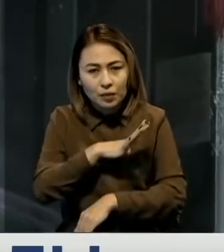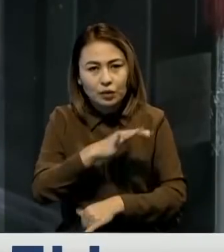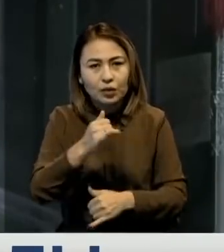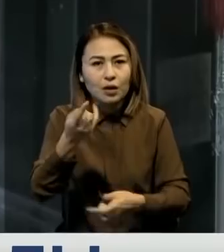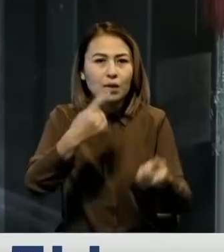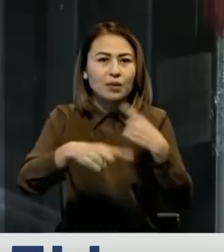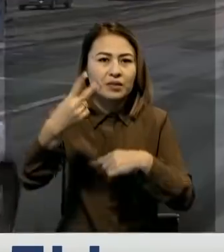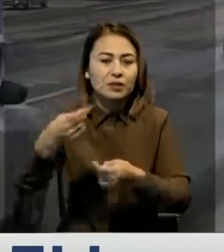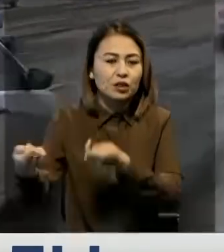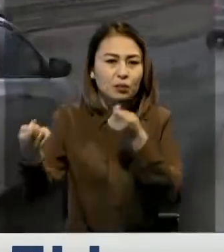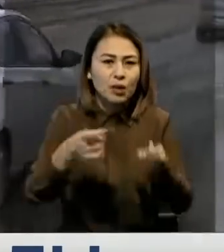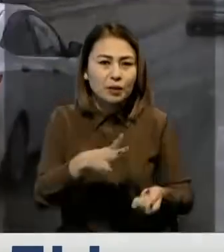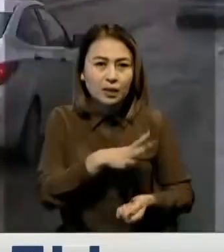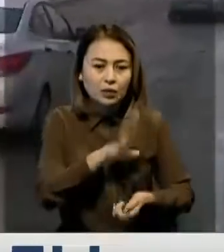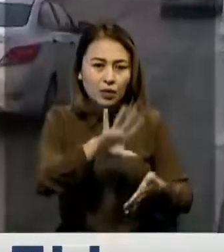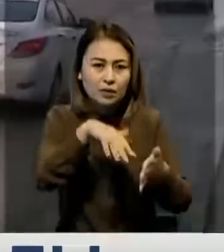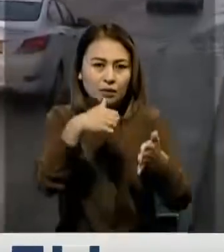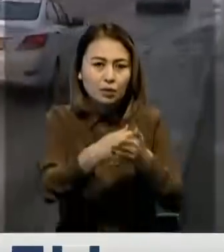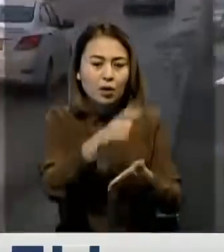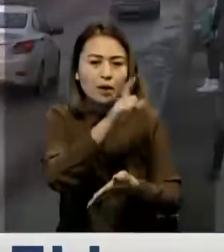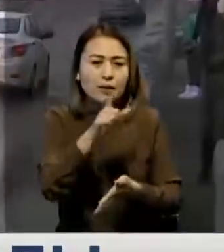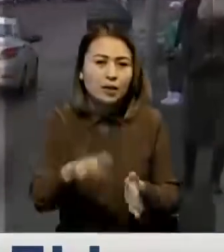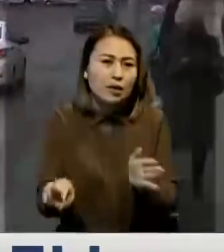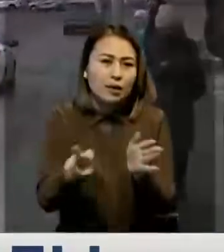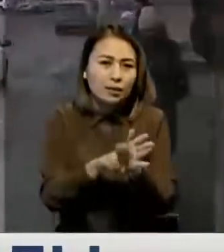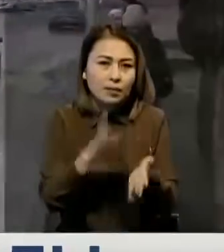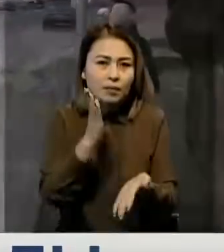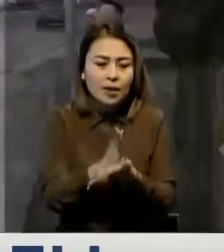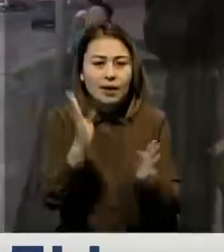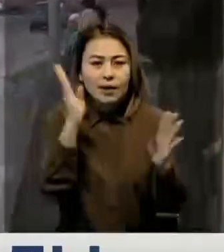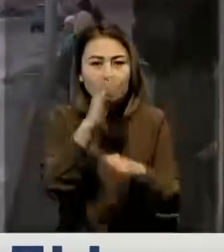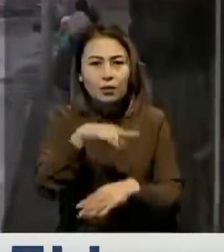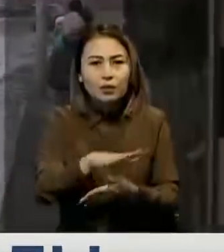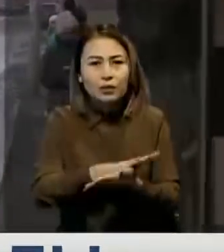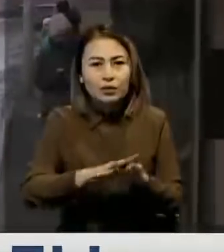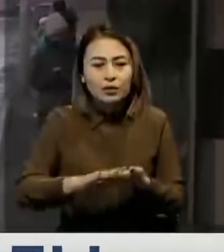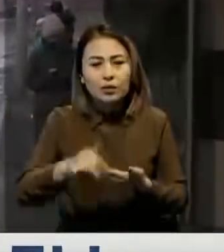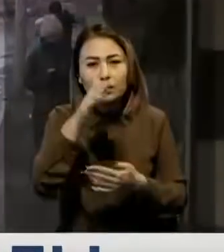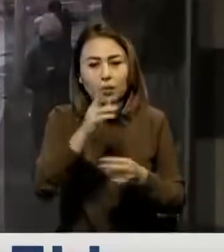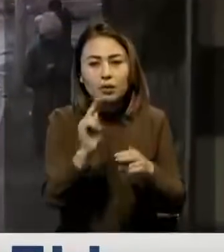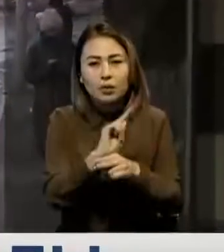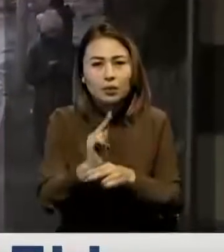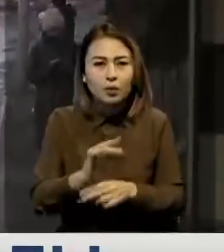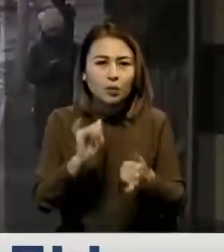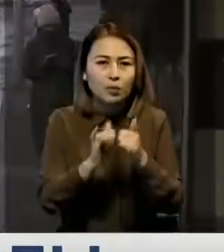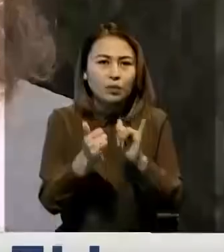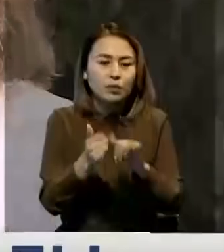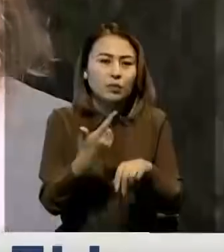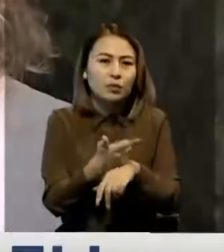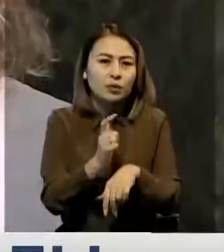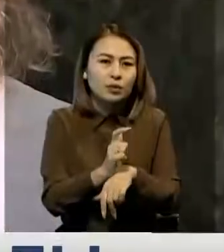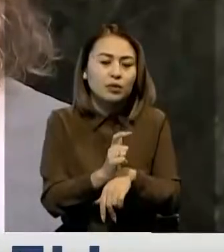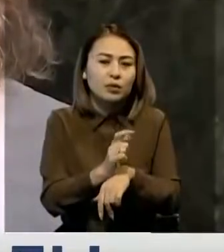20 вагон әкелінді. Қазір сол трамвайлар жолаушылар тасымалдап жүр. Экология сын көтермейтін өндірісі көп, Өскемен үшін өте тиімді.